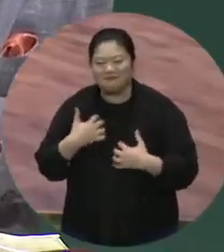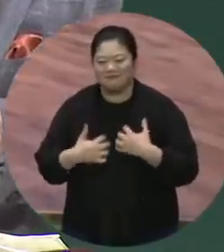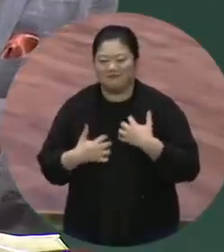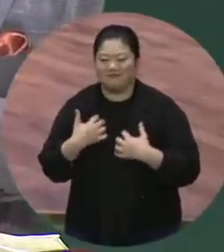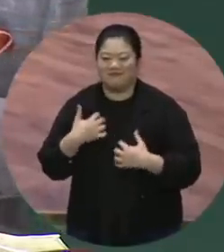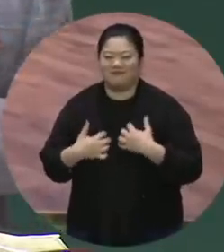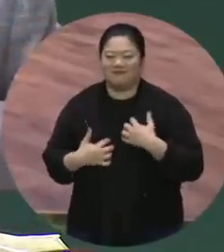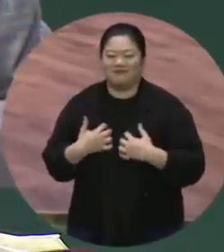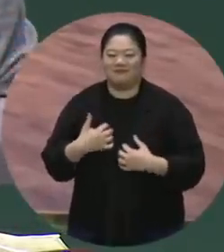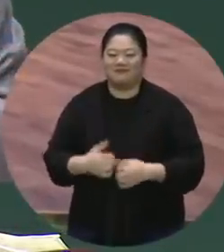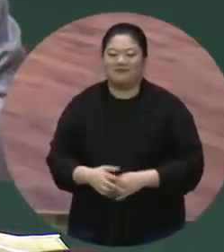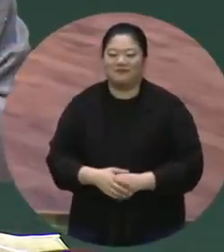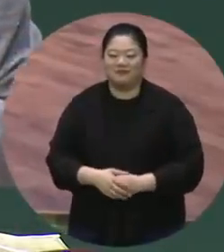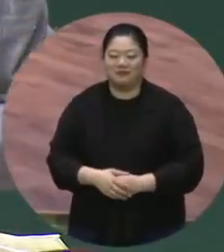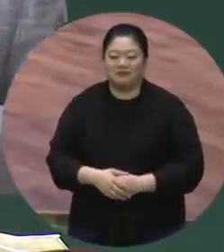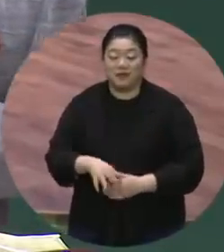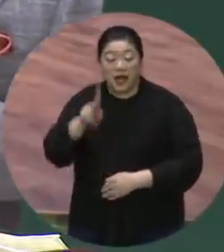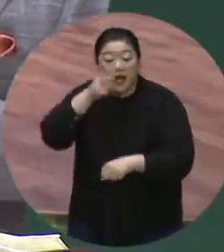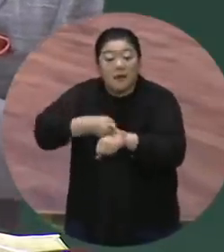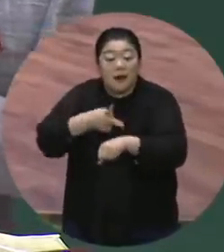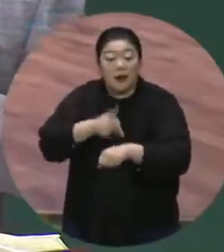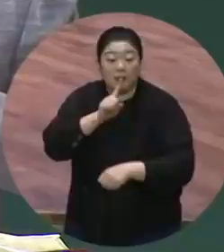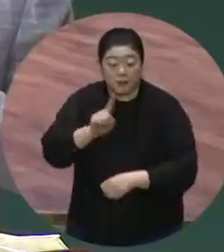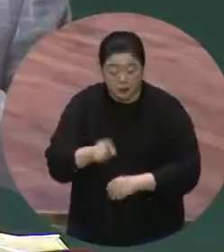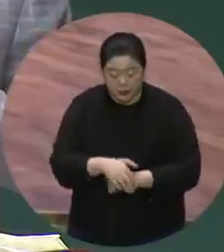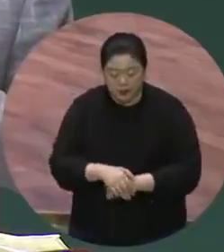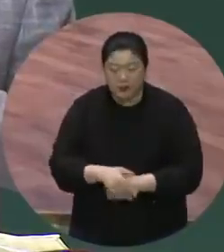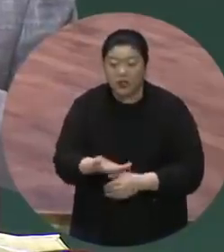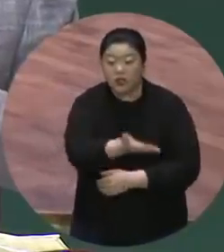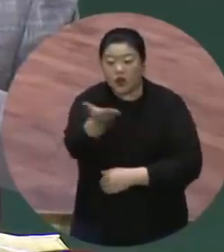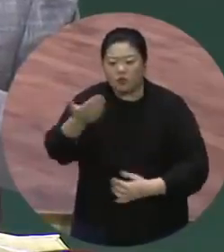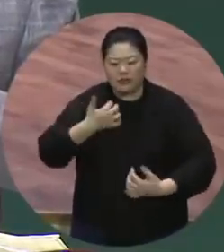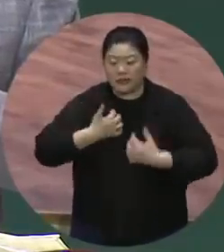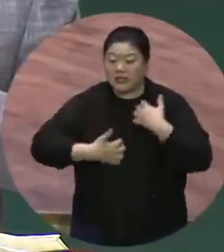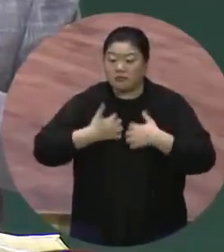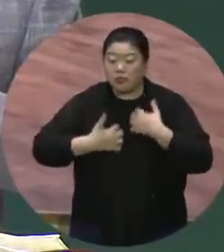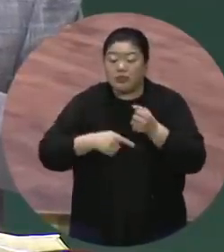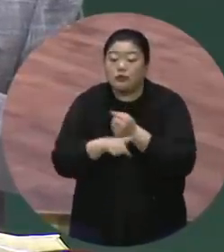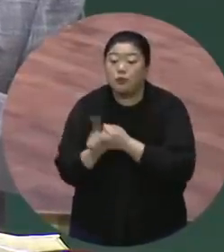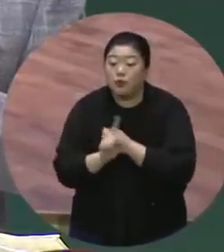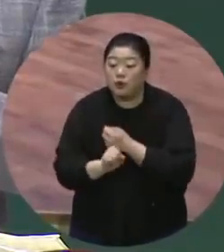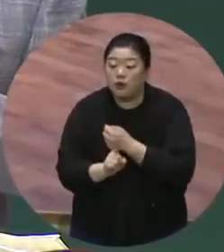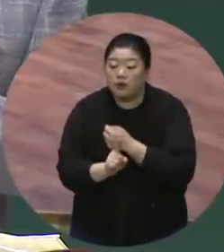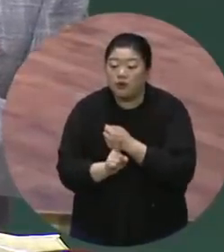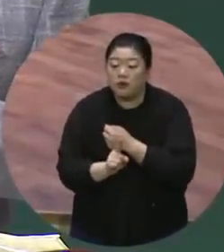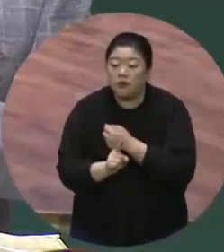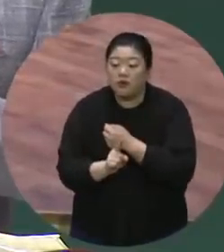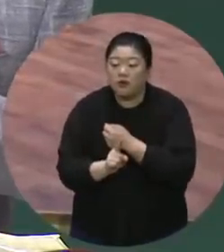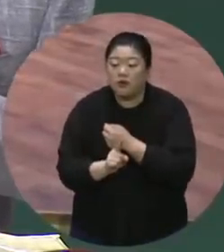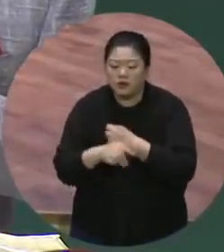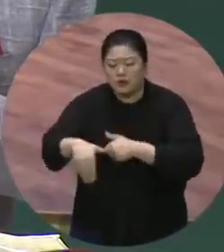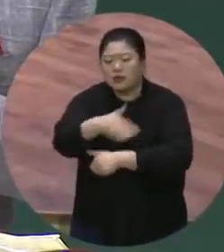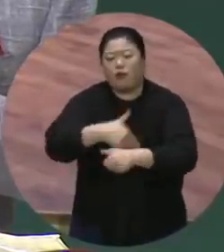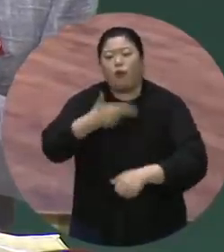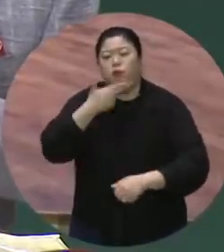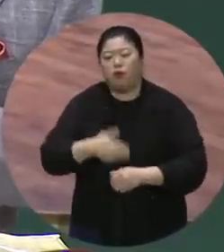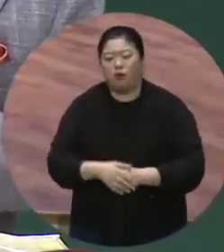사도 바울의 기쁨의 근원이 뭐요? 어떤 상황 속에서도 뭐요? 그리스도가